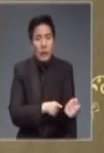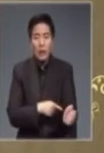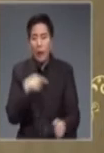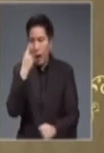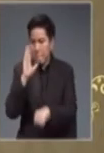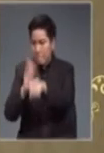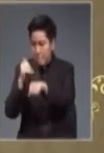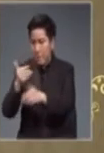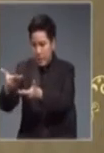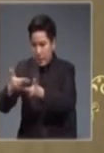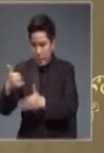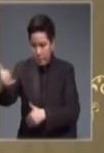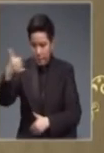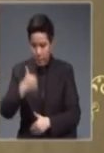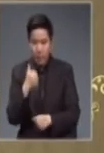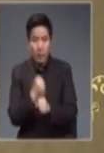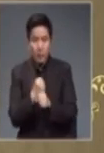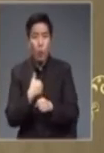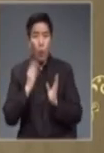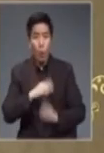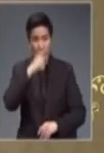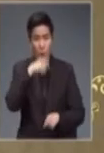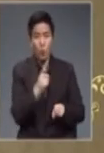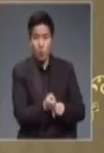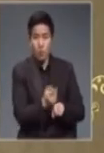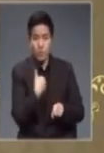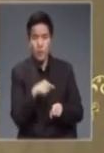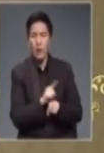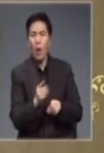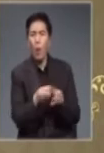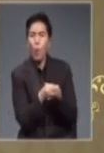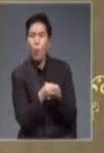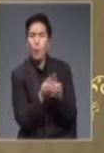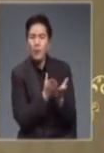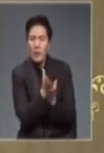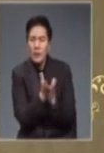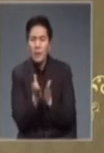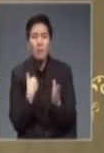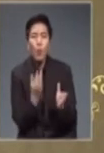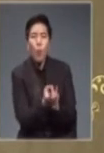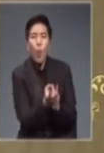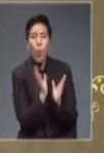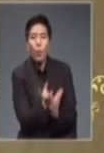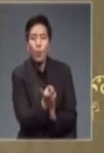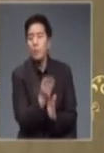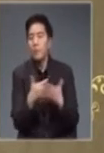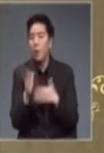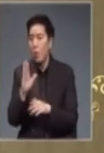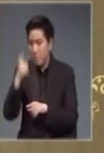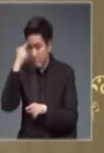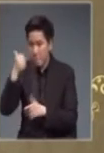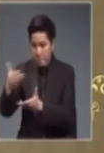ขอความร่วมมือขอเวลาการทำงานและขอให้อดทนนะครับเพราะการปลูกต้นไม้กว่าจะออกดอกออกผลต้องอาศัยเวลายิ่งมีโรค